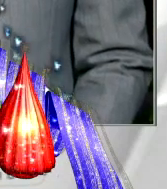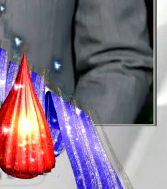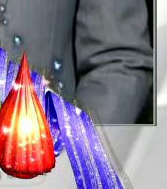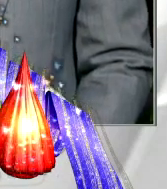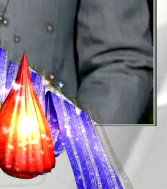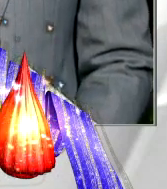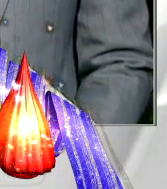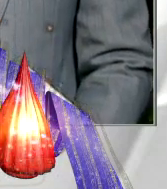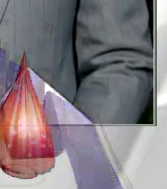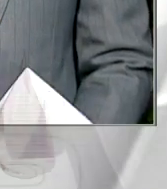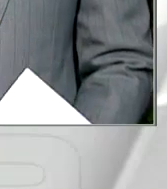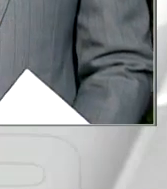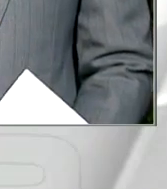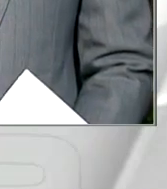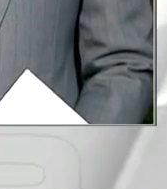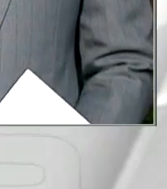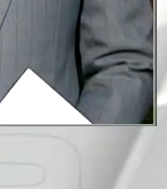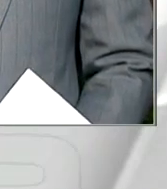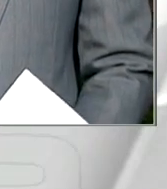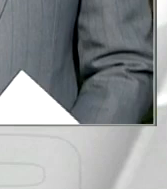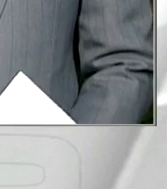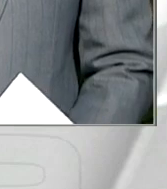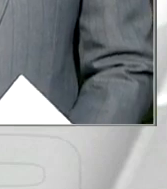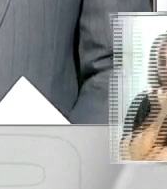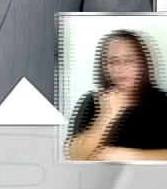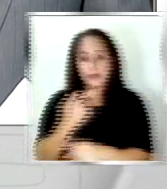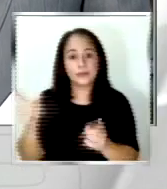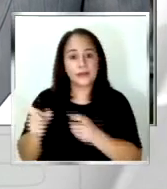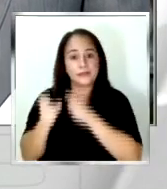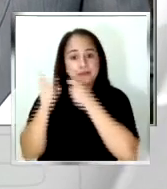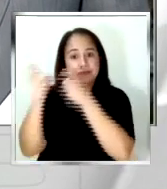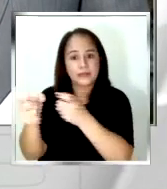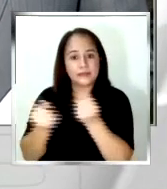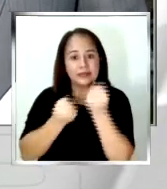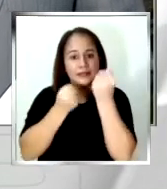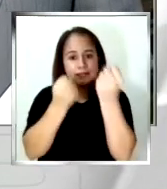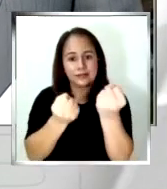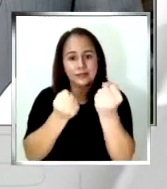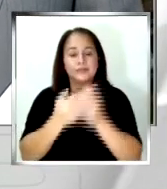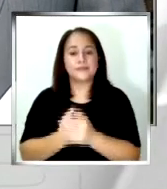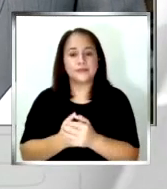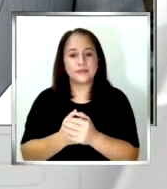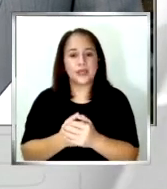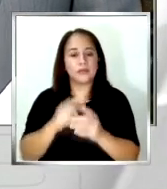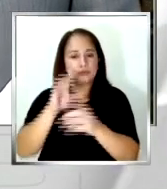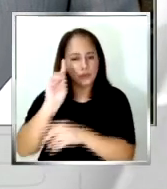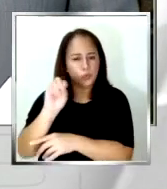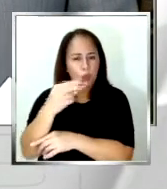kina Ninong at Ninang? Ito may gift suggestions ng Department of Health. Ano-ano yung mga yan?